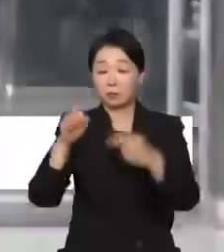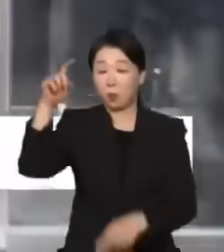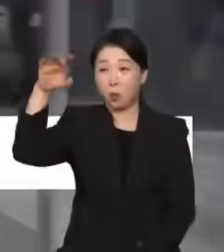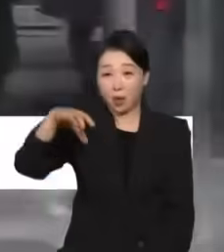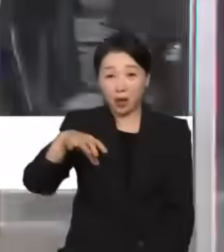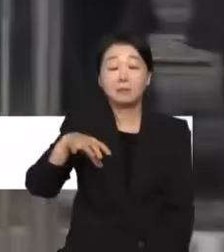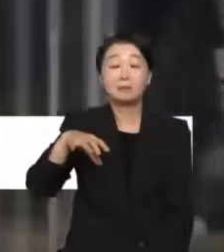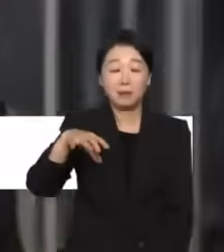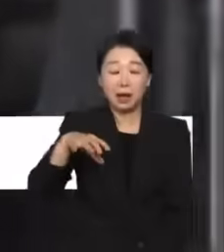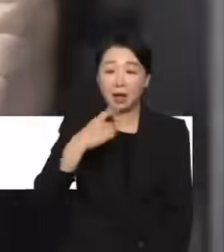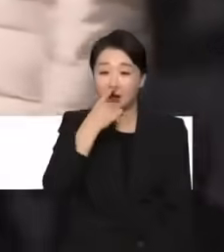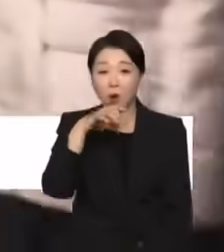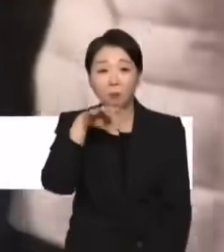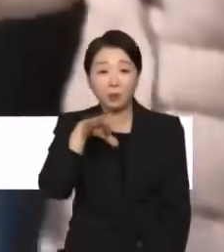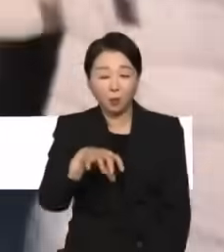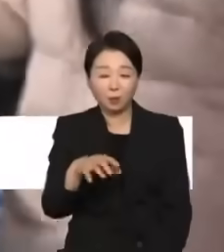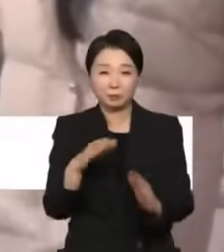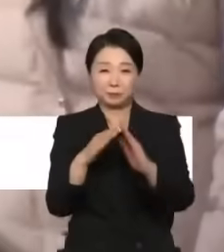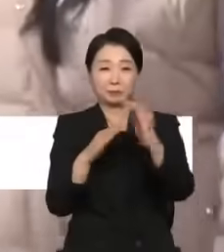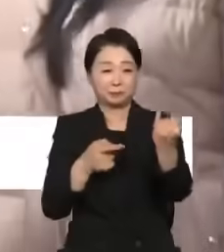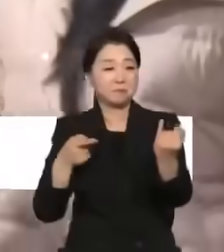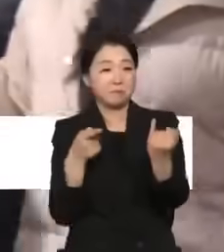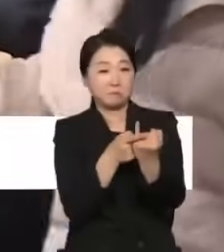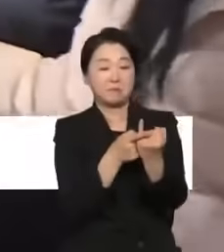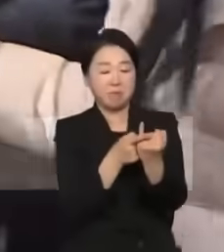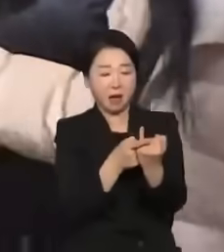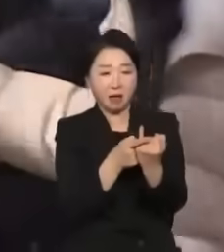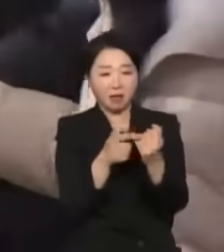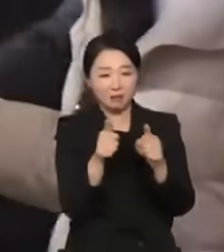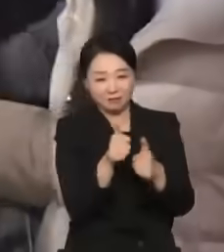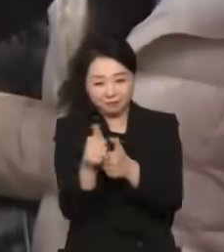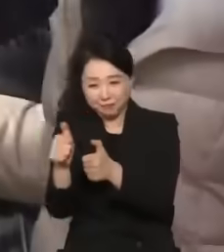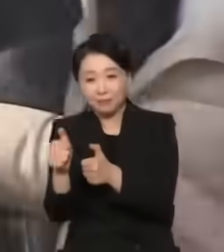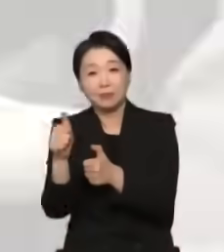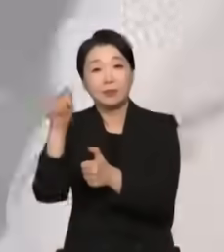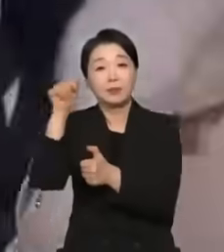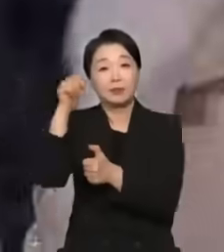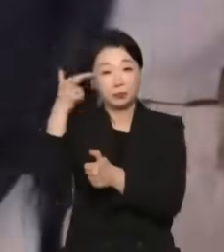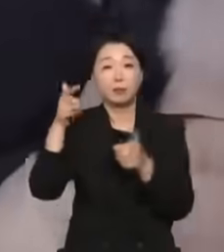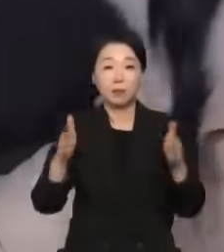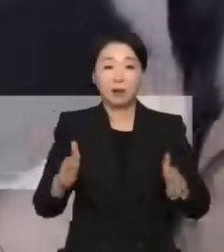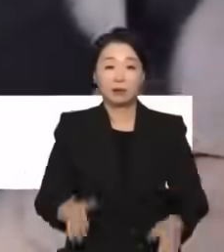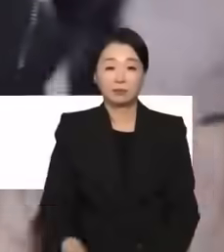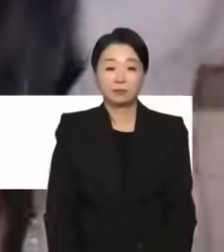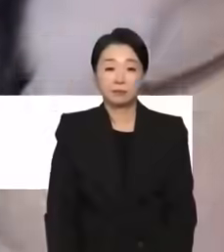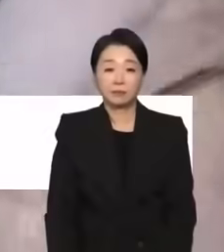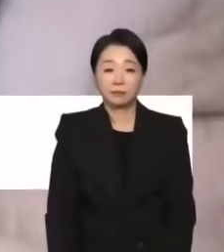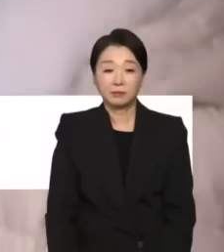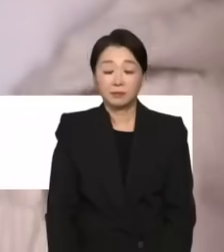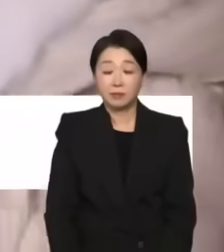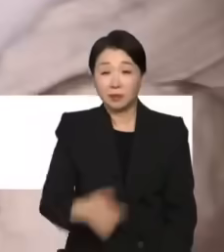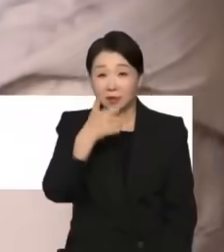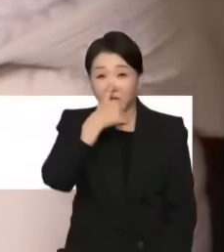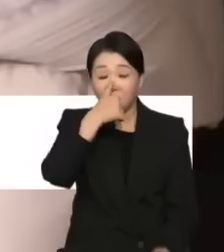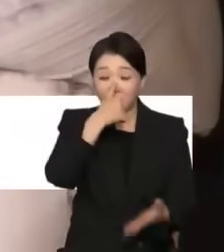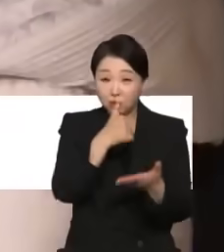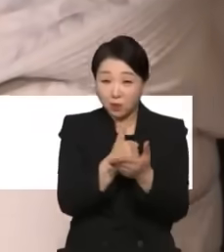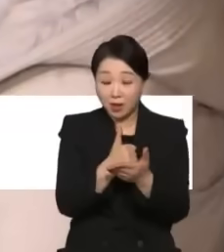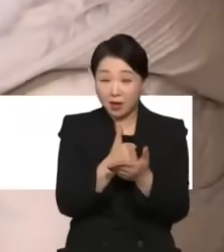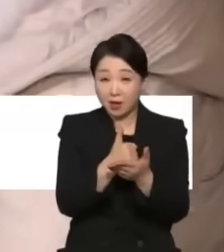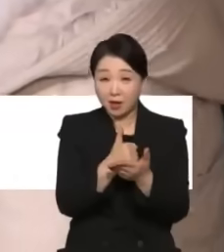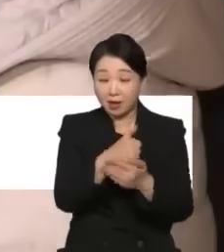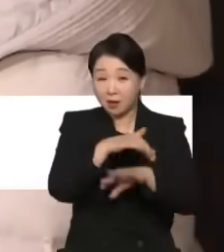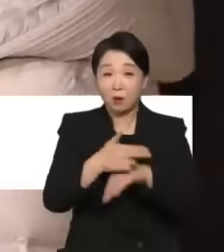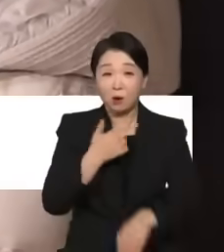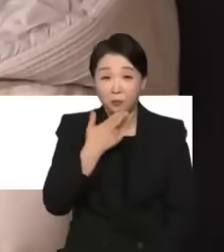일산 서구의 한 다방에서 여주인을 살해해 쫓긴 지 엿새 만입니다. 성범죄 의도 있었습니까? 왜